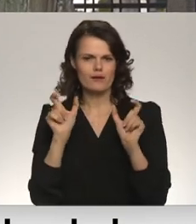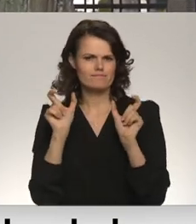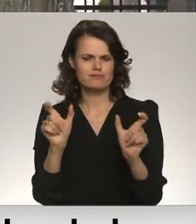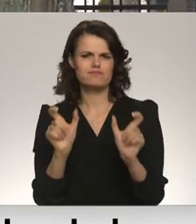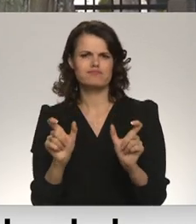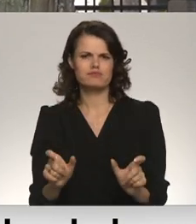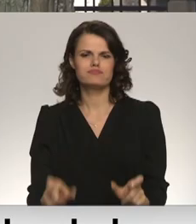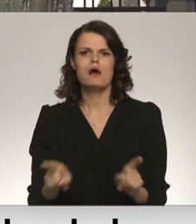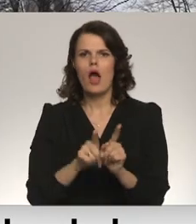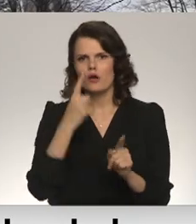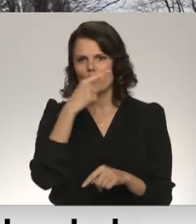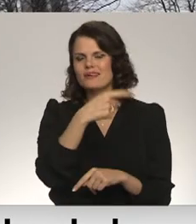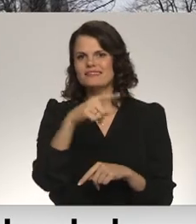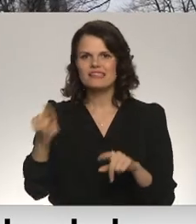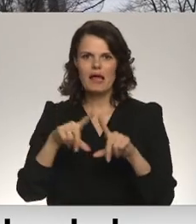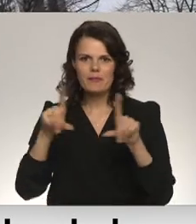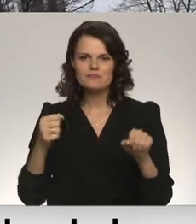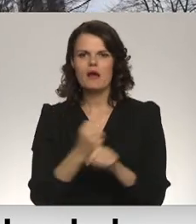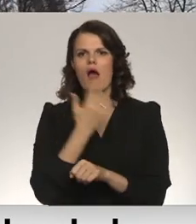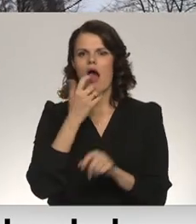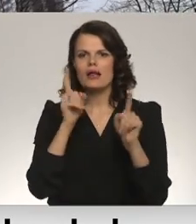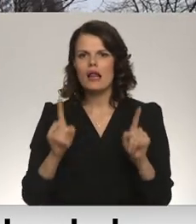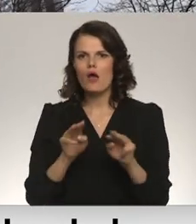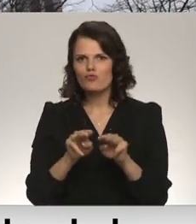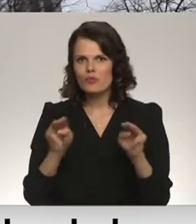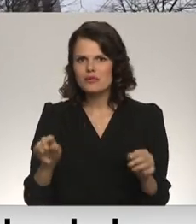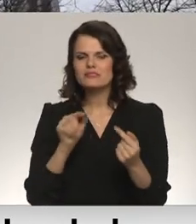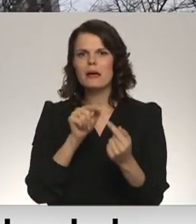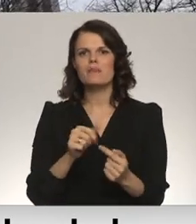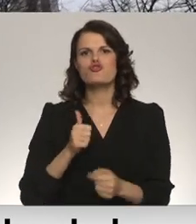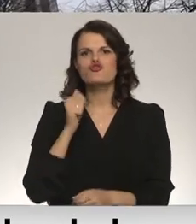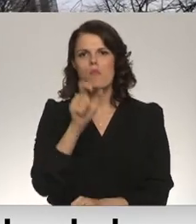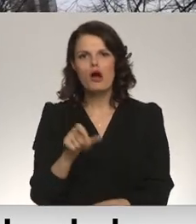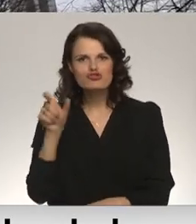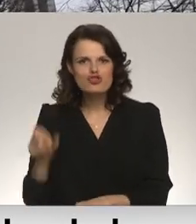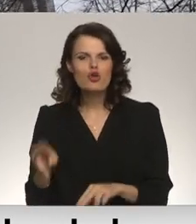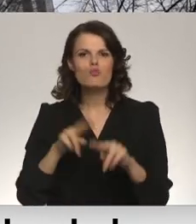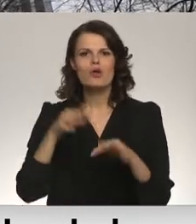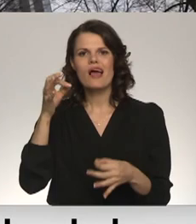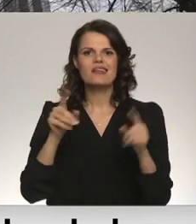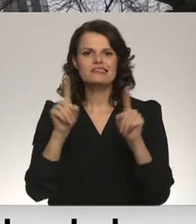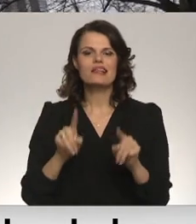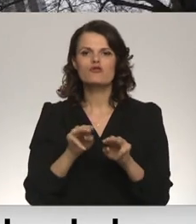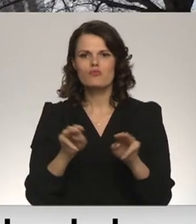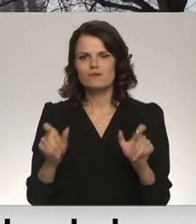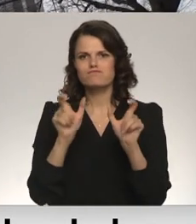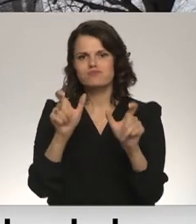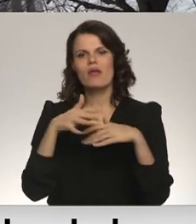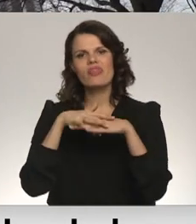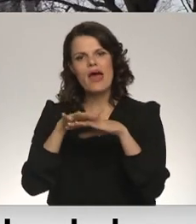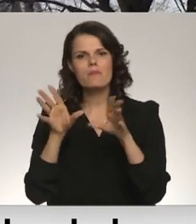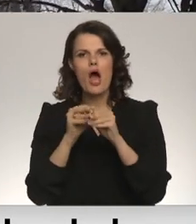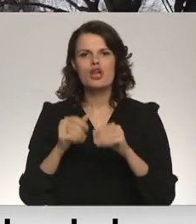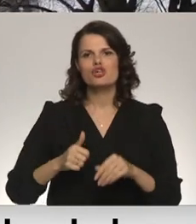citām Latvijas institūcijām, gan no Ārlietu ministrijas pret pašiem iestādes īpašniekiem, gan no Tieslietu ministrijas darījumiem ar